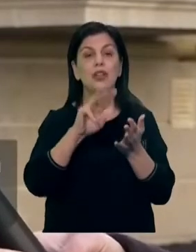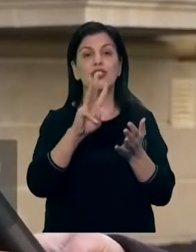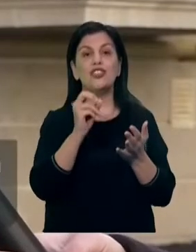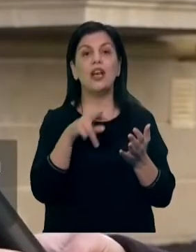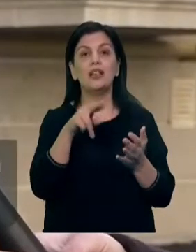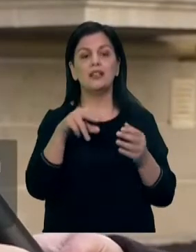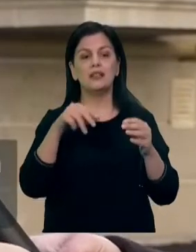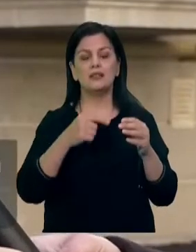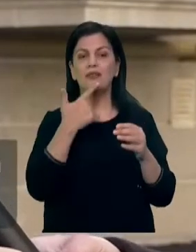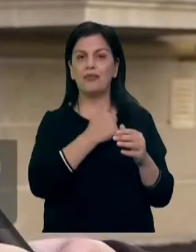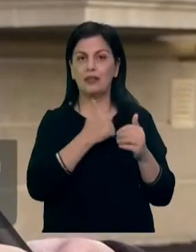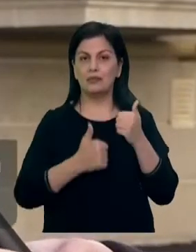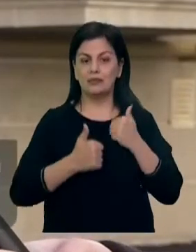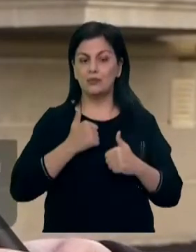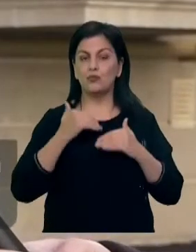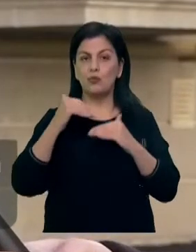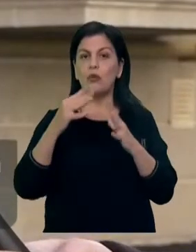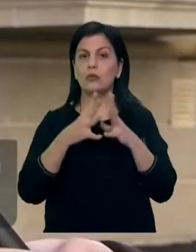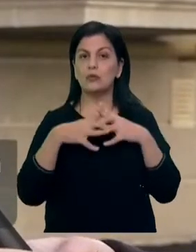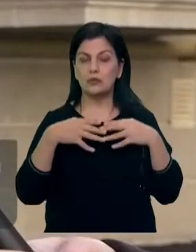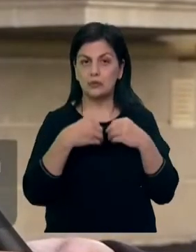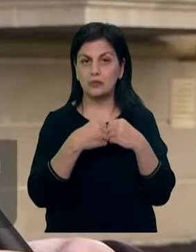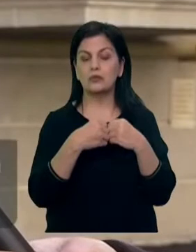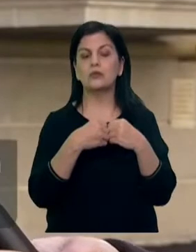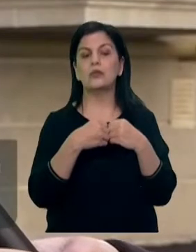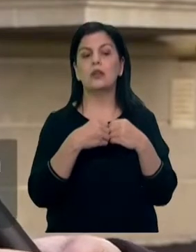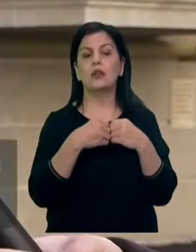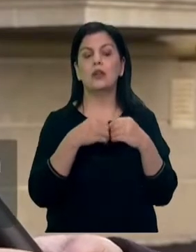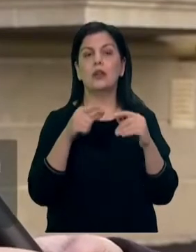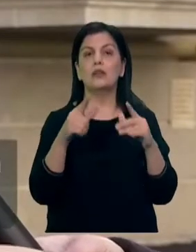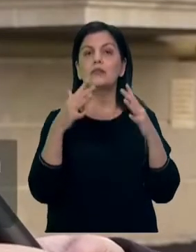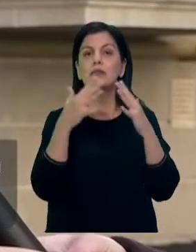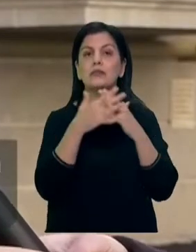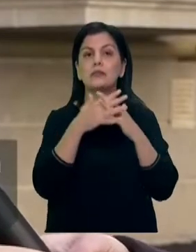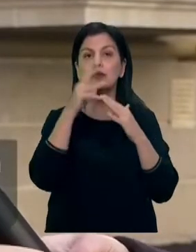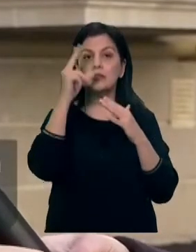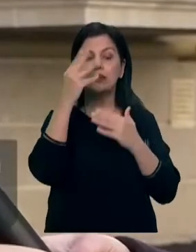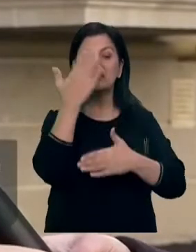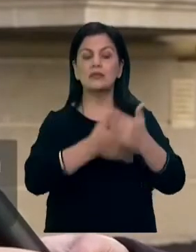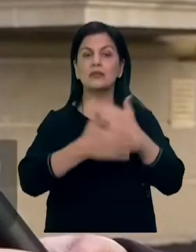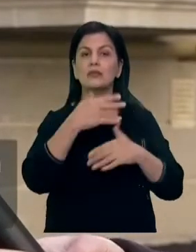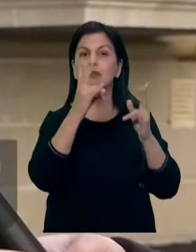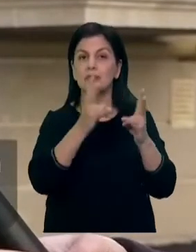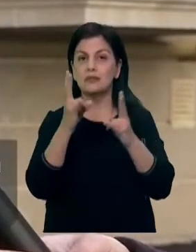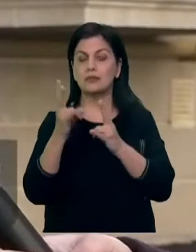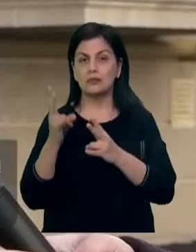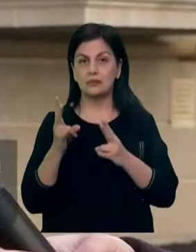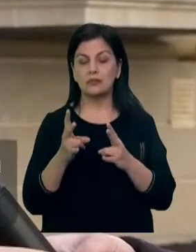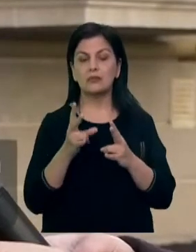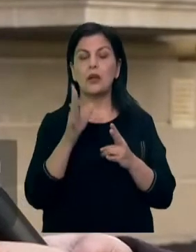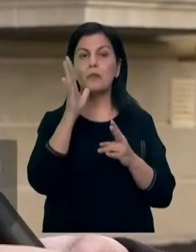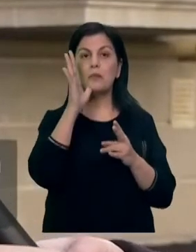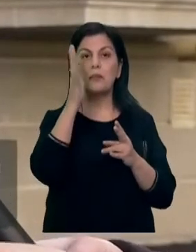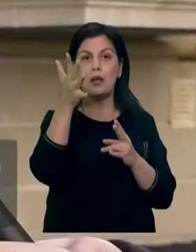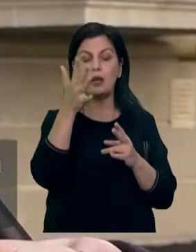şəxslərin ailələri və bu əməliyyatlar və müharibə zamanı əlillik kazanmış şəxslər 5 il